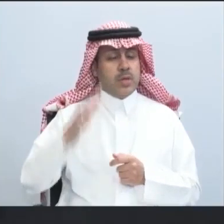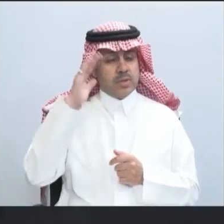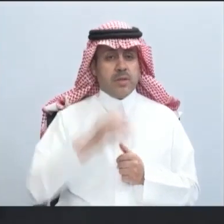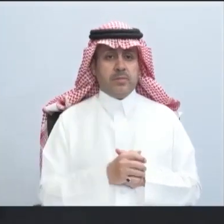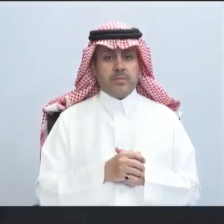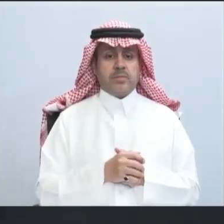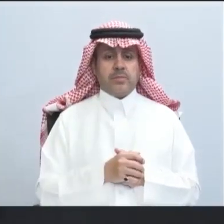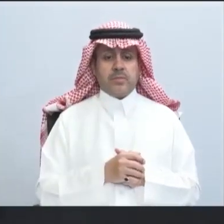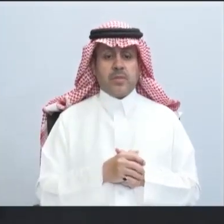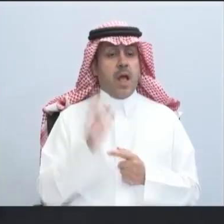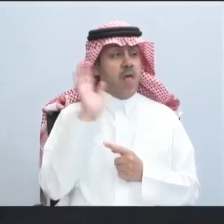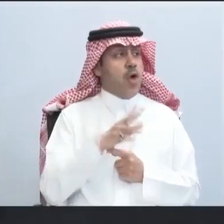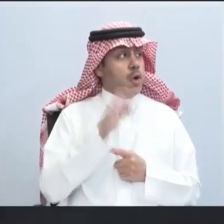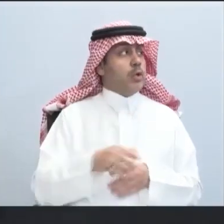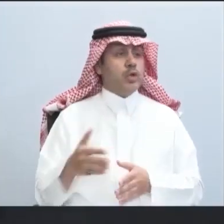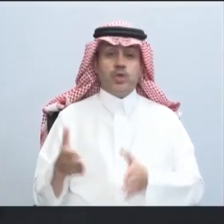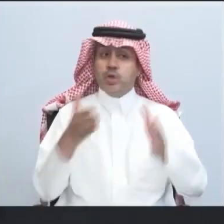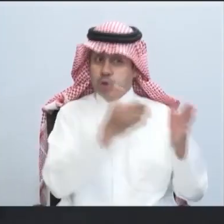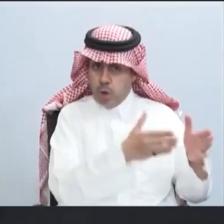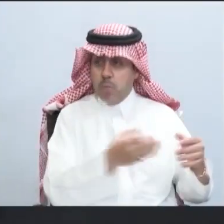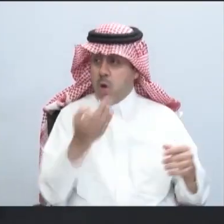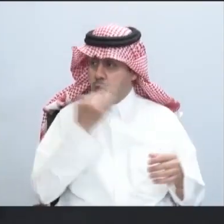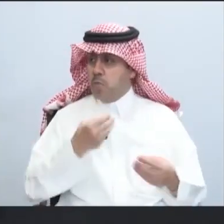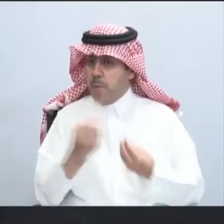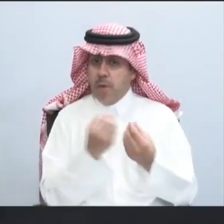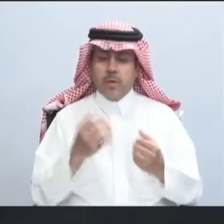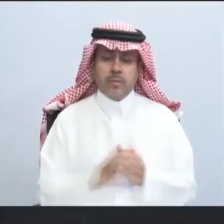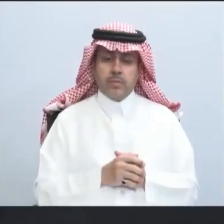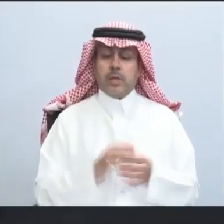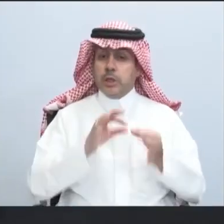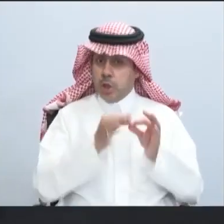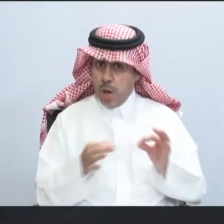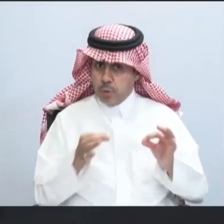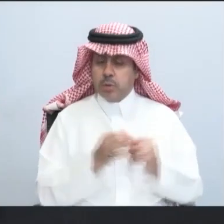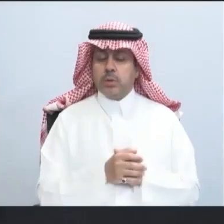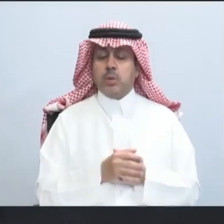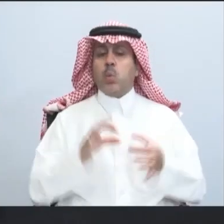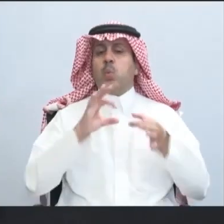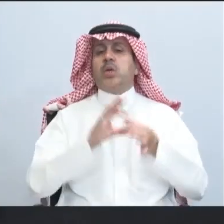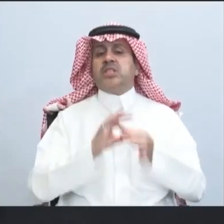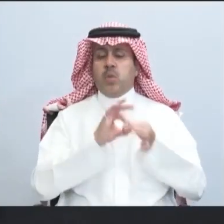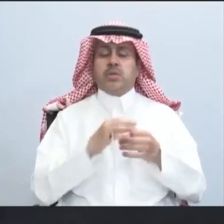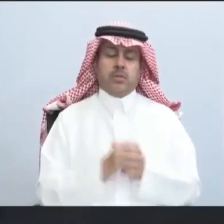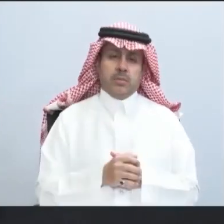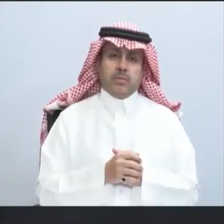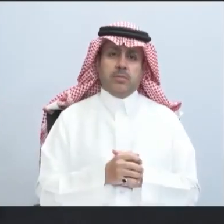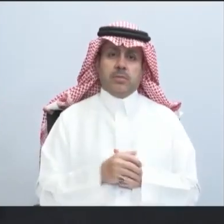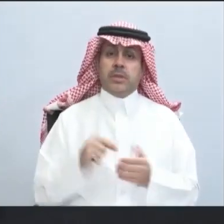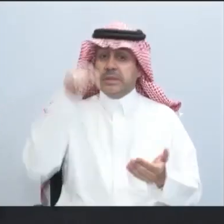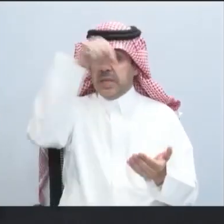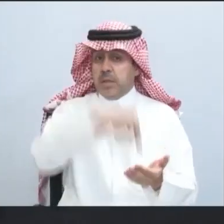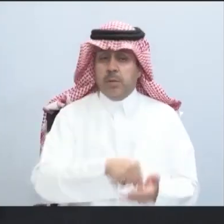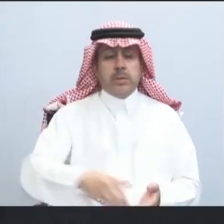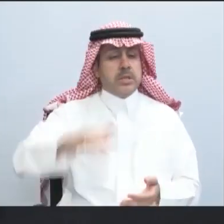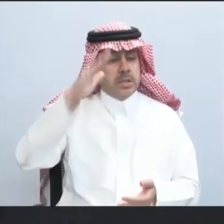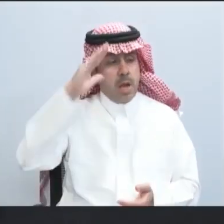السلام وربما تنجذب للحديث معه تالف ترابط تواصل وان دخلت ايضا الى مكان وقلت